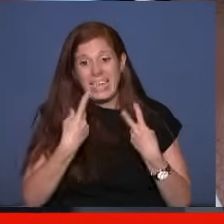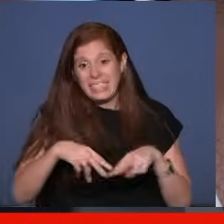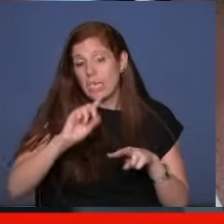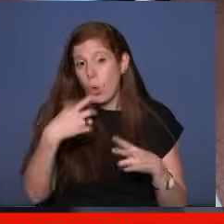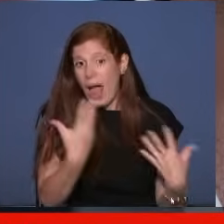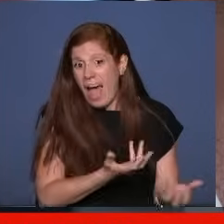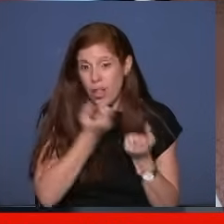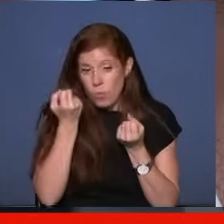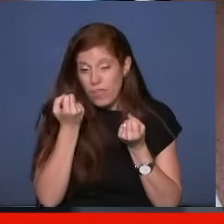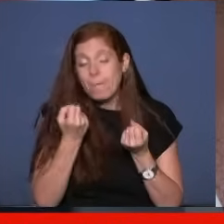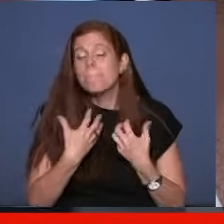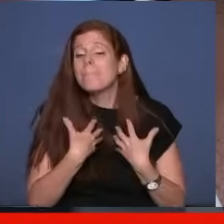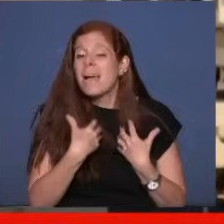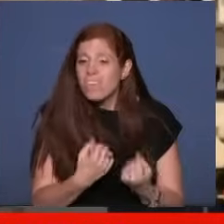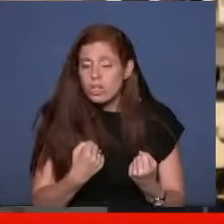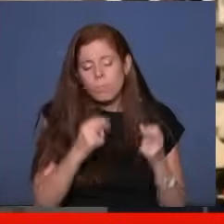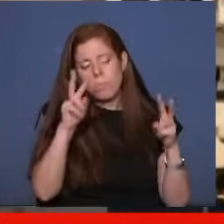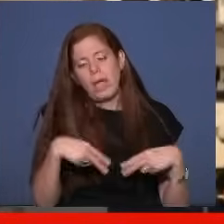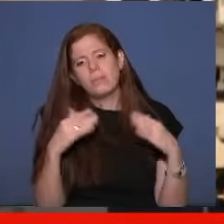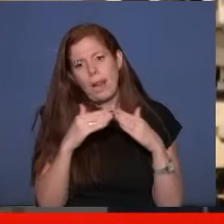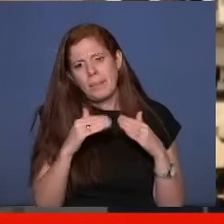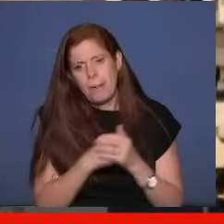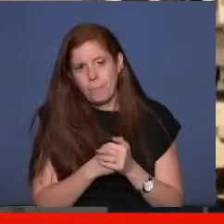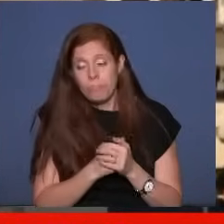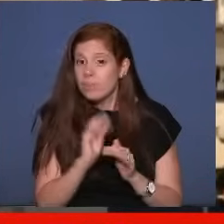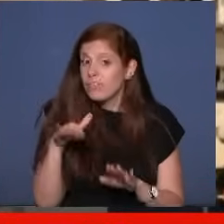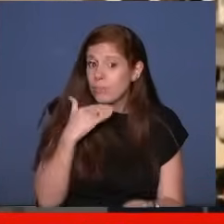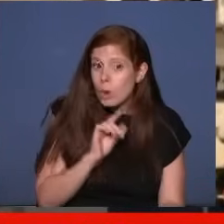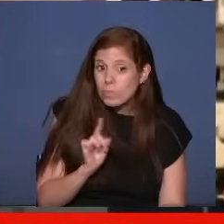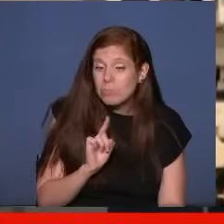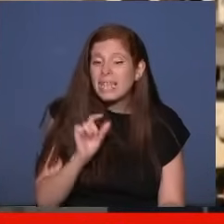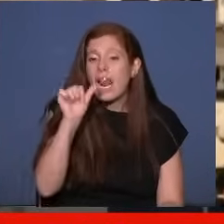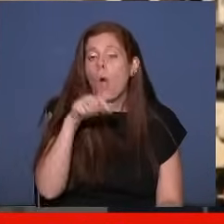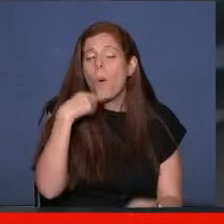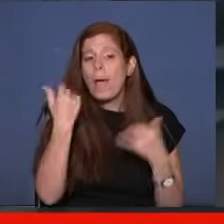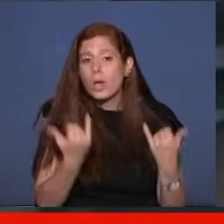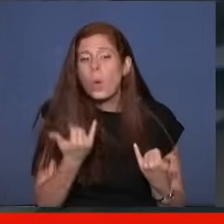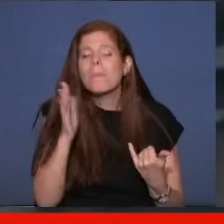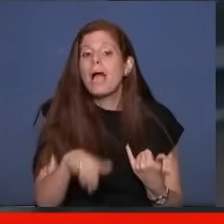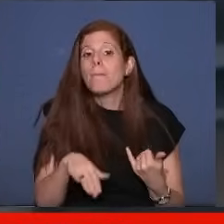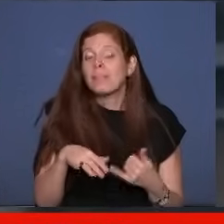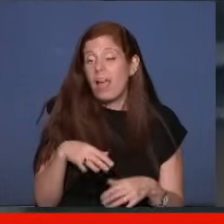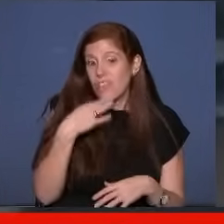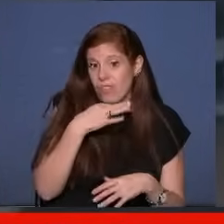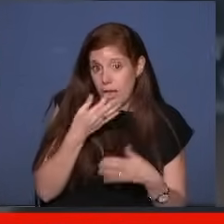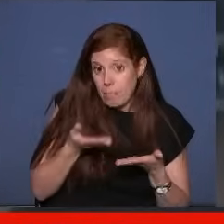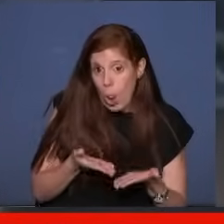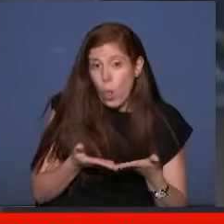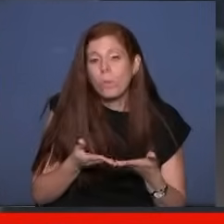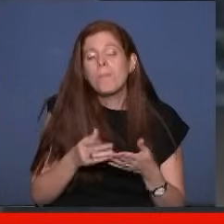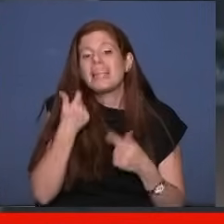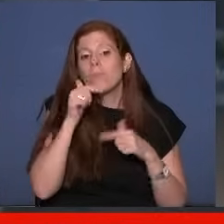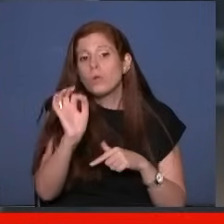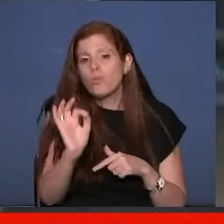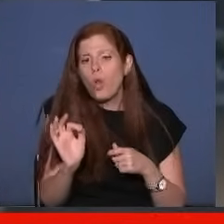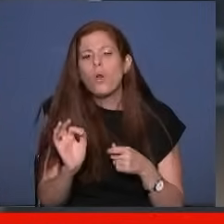החטופים בריאים ושלמים, חזרה לביתם. ואם זה לא מספיק, אליהו אמר היום גם את הדברים הללו במסגרת הנימוקים שלו לטובת